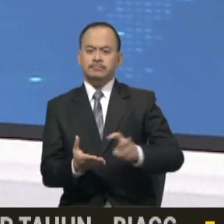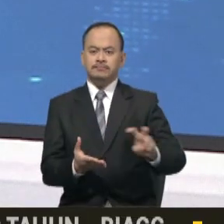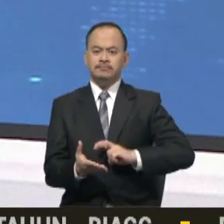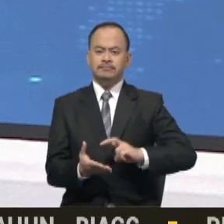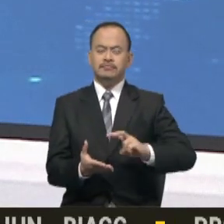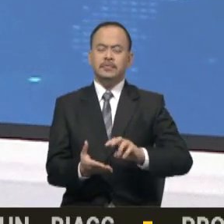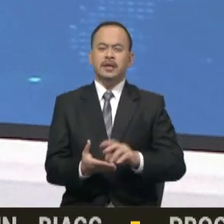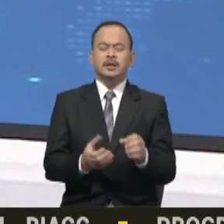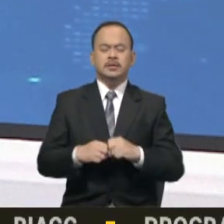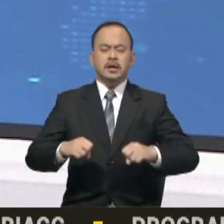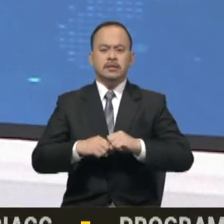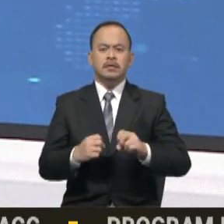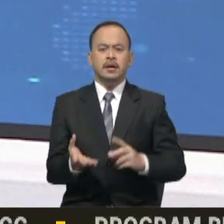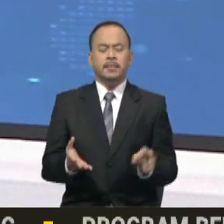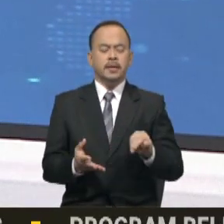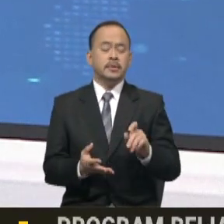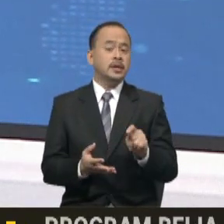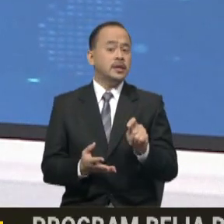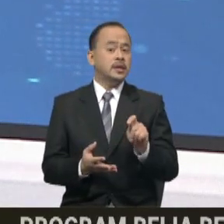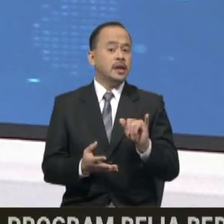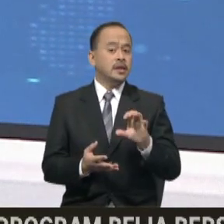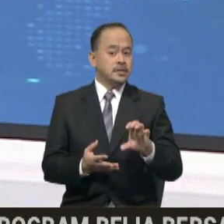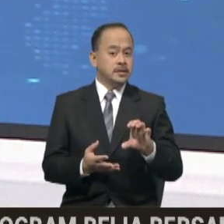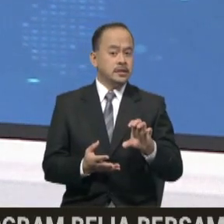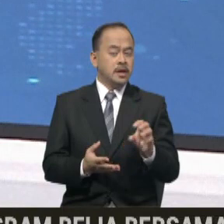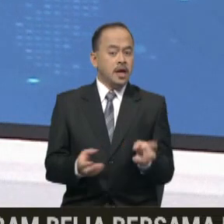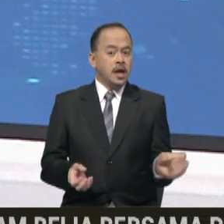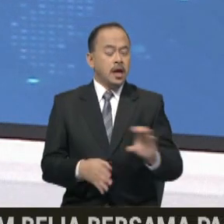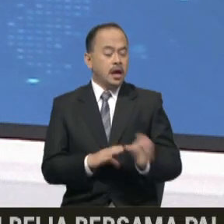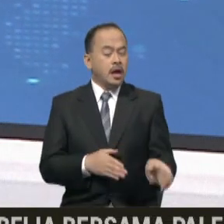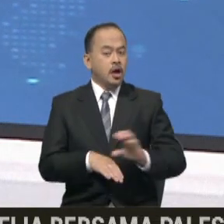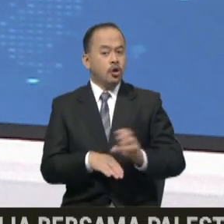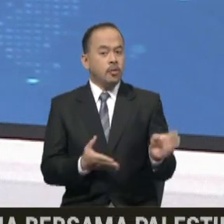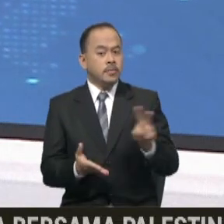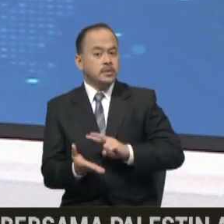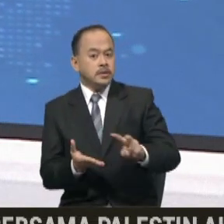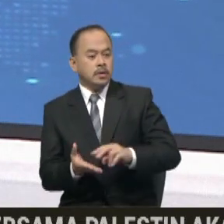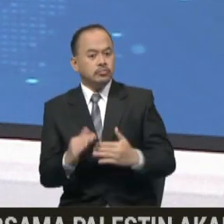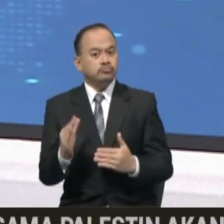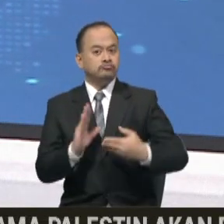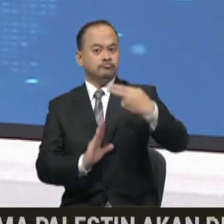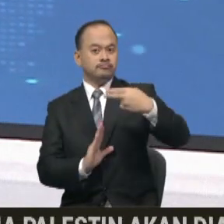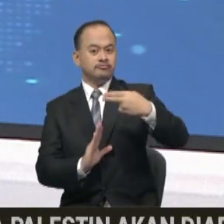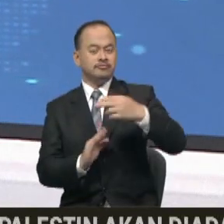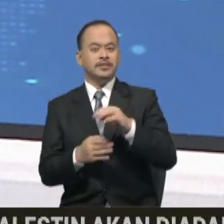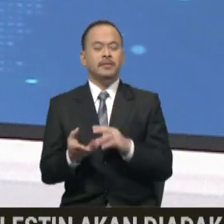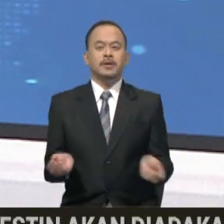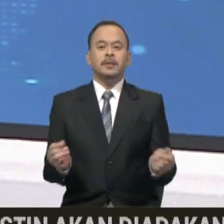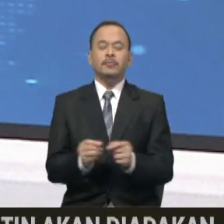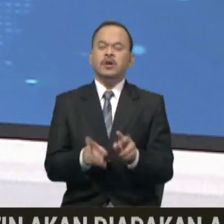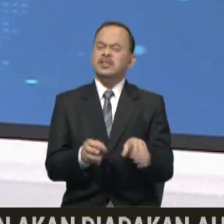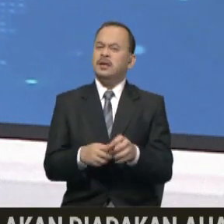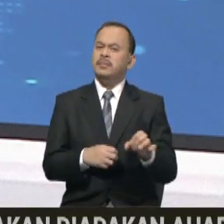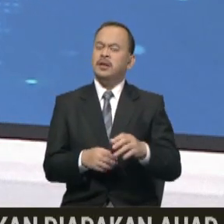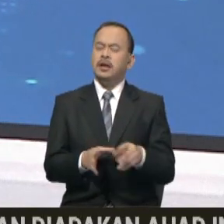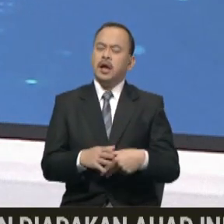Berdasarkan statistik Kementerian Pengangkutan dan Info Komunikasi, kargo persinggahan mencatatkan jumlah tertinggi dalam tempoh yang sama dengan